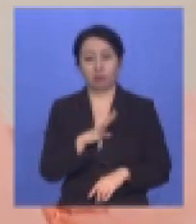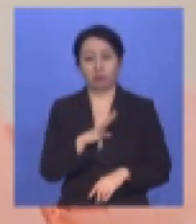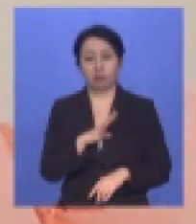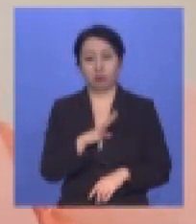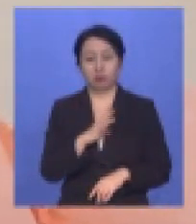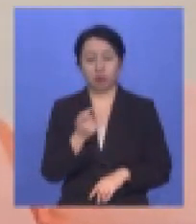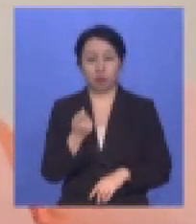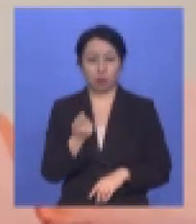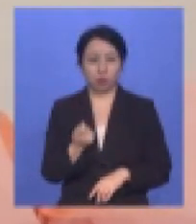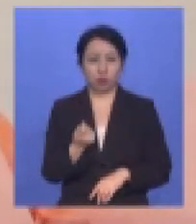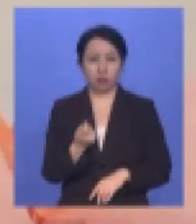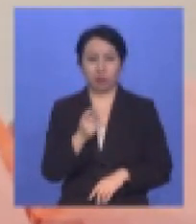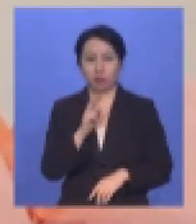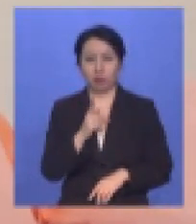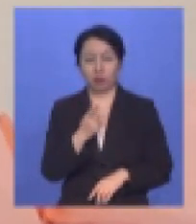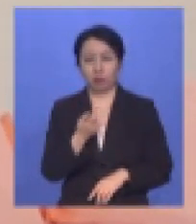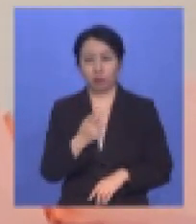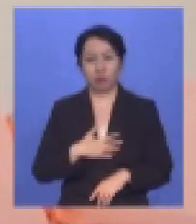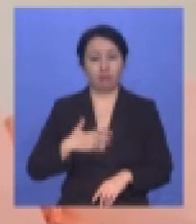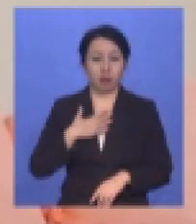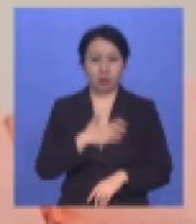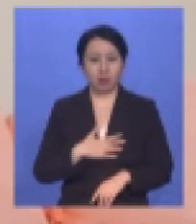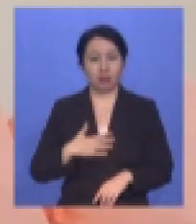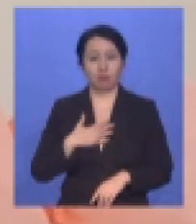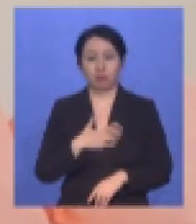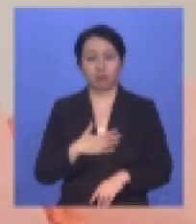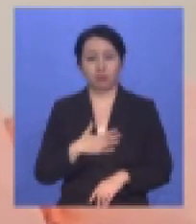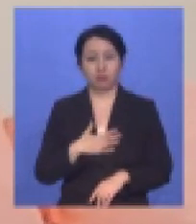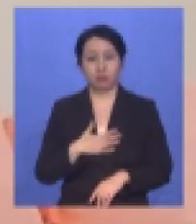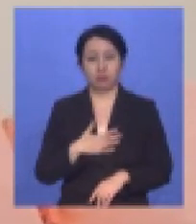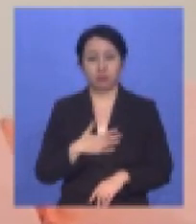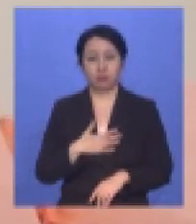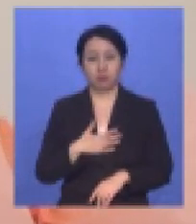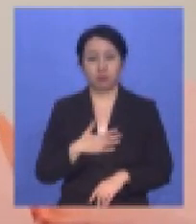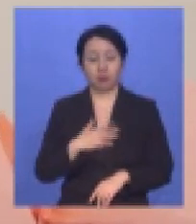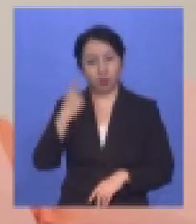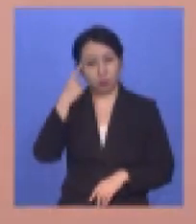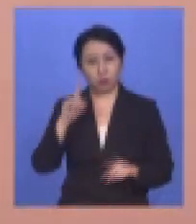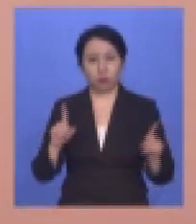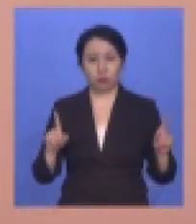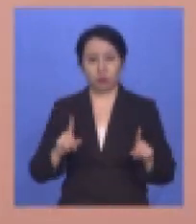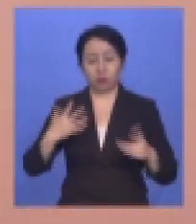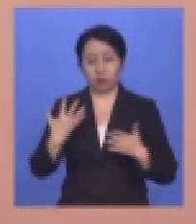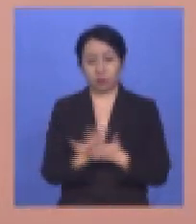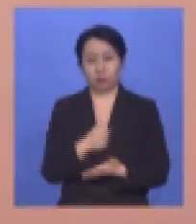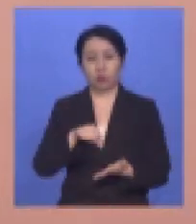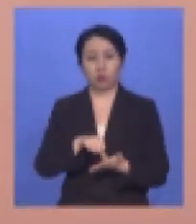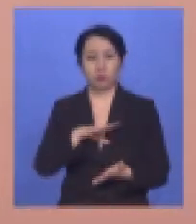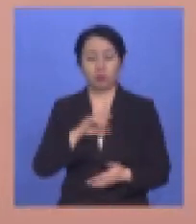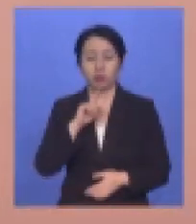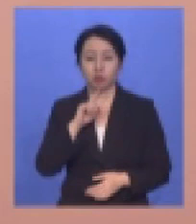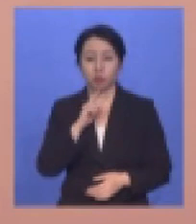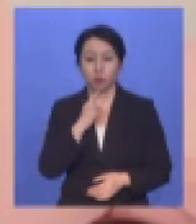Вот. Немножко не хватило, немножко волнения. Вот. Но я считаю, достойно выступили.